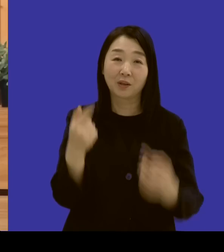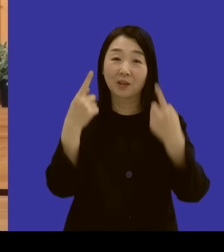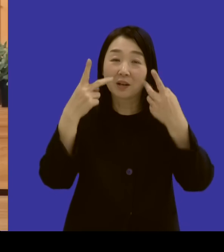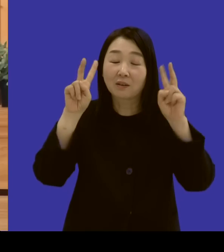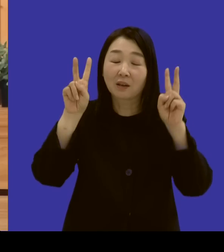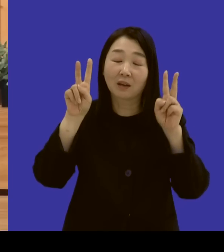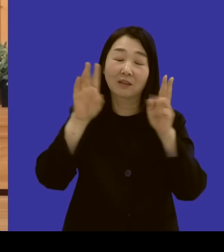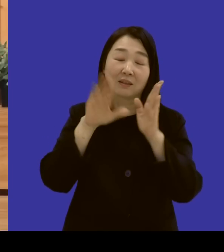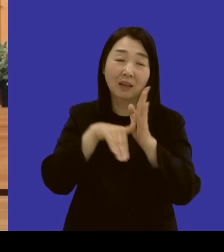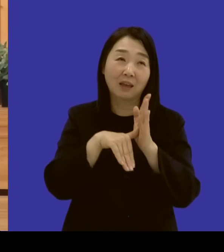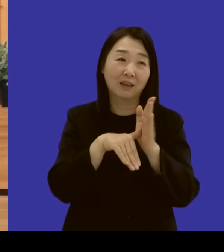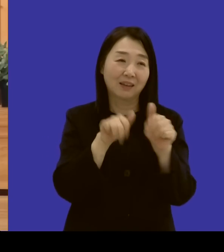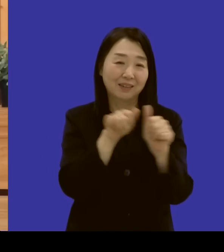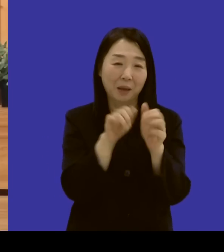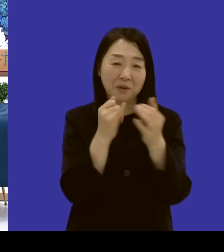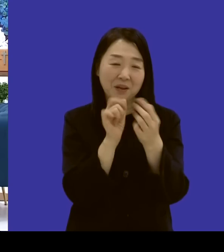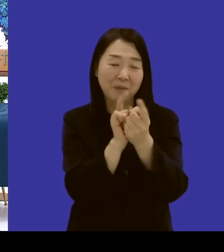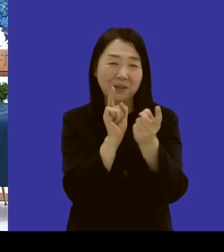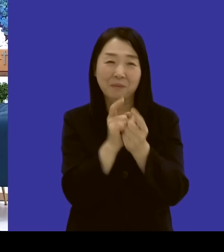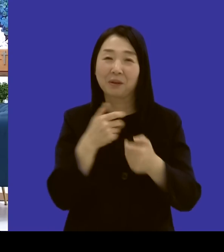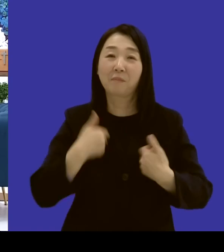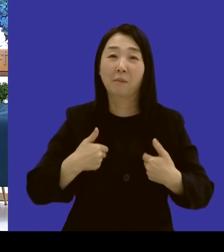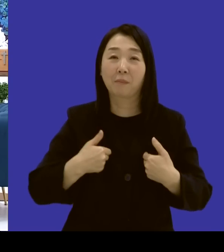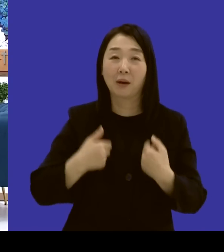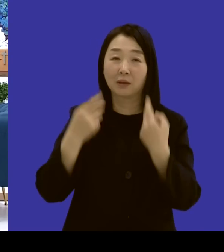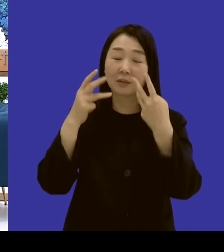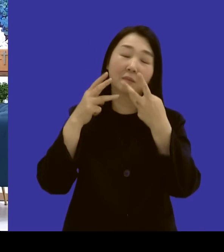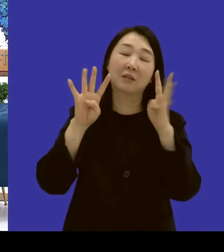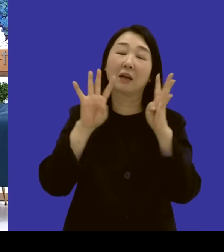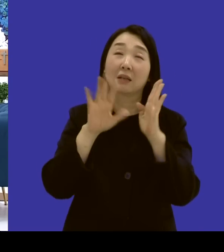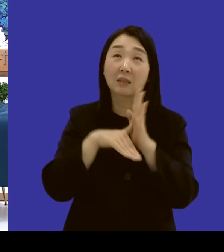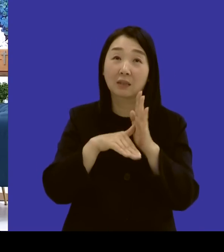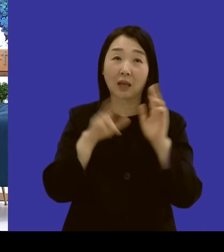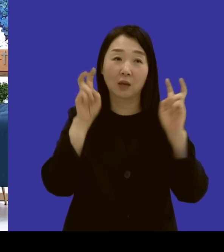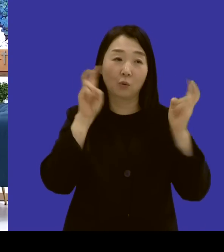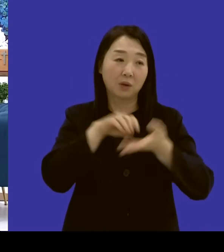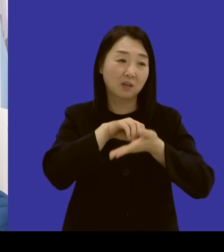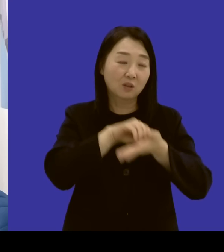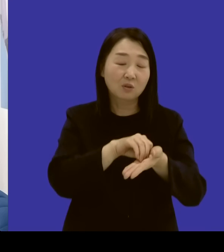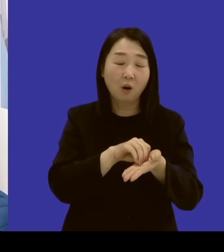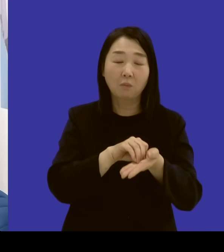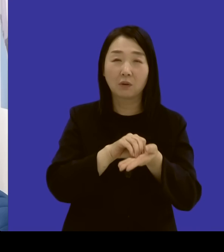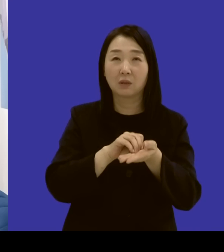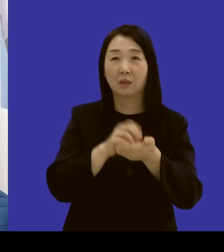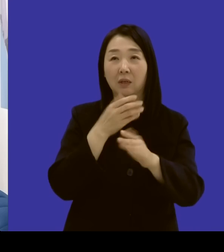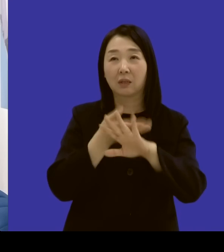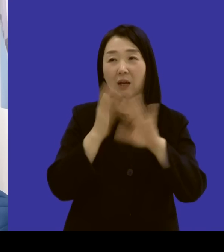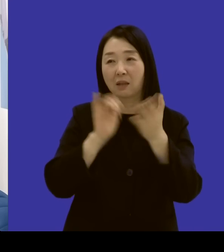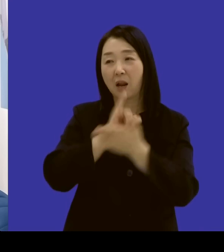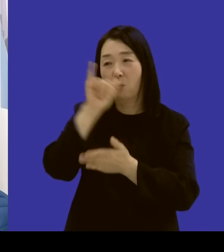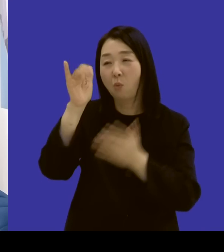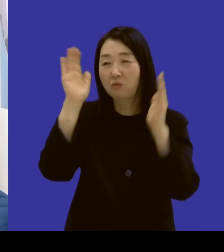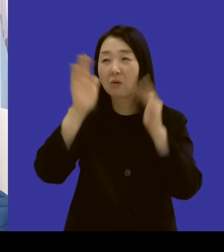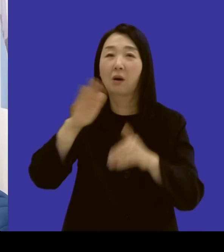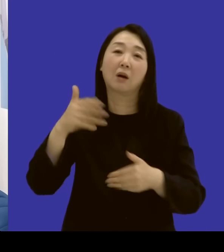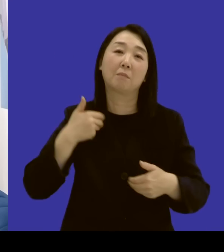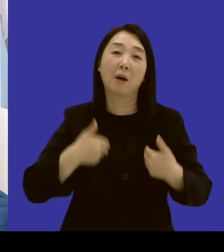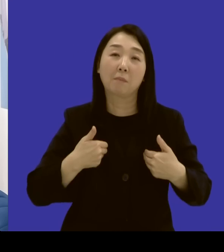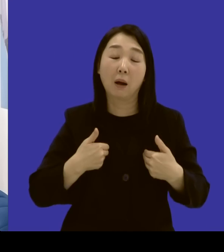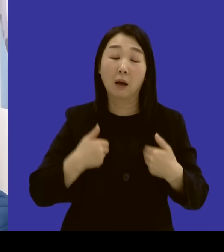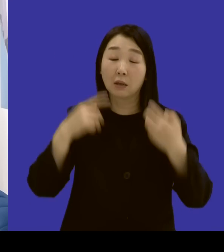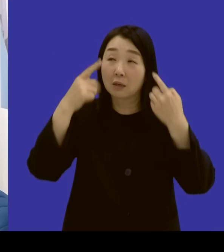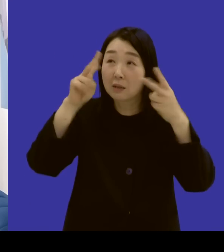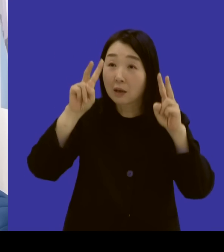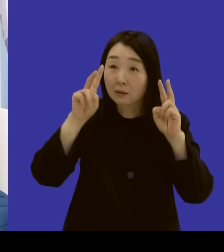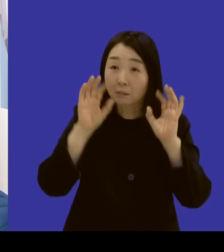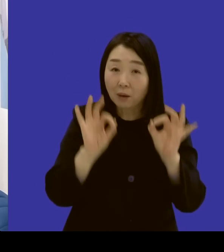맞아요, 대학교를 가면. 3, 4학년 때는 취업이나 유학 맞아, 뭐 맞아. 이런 걸로 나뉘니까 맞아요. 앵무새 같이 1, 2학년 애들을 보면 할 말이